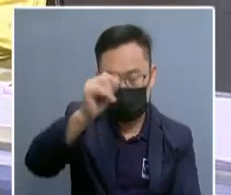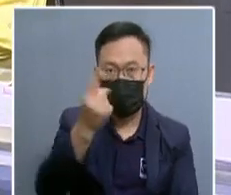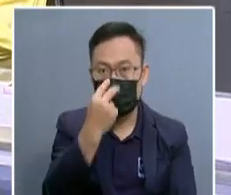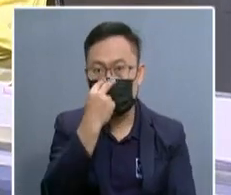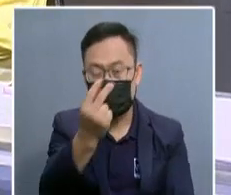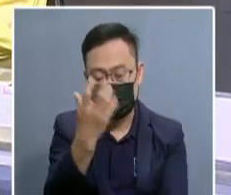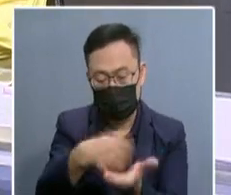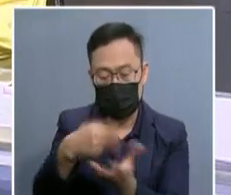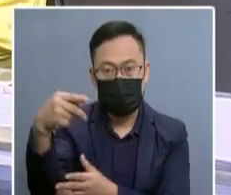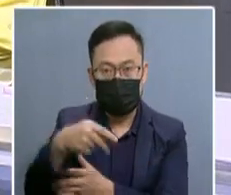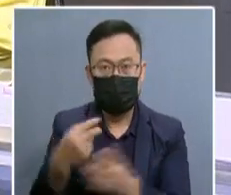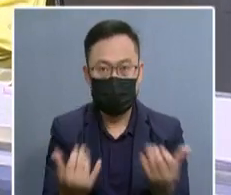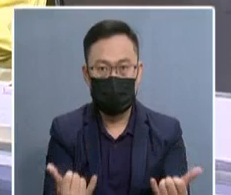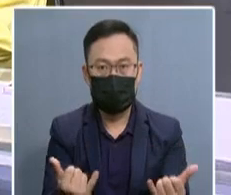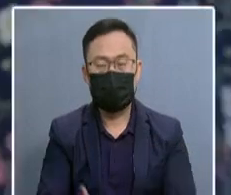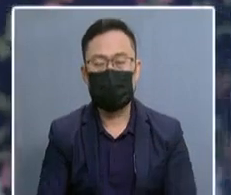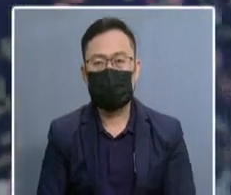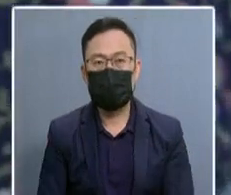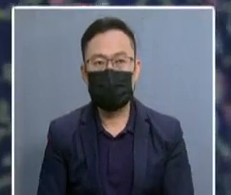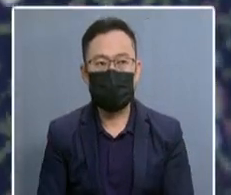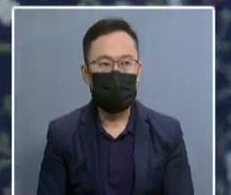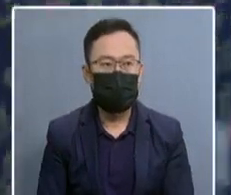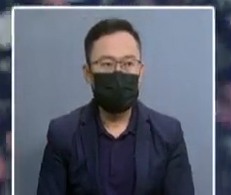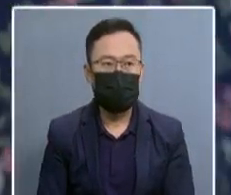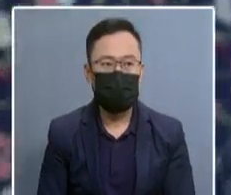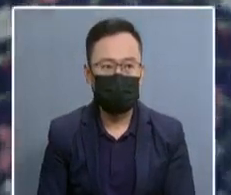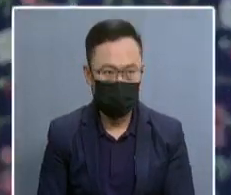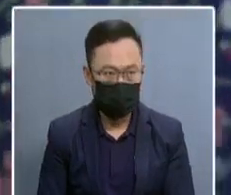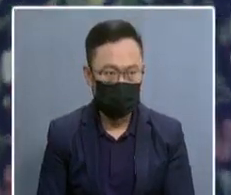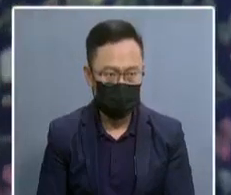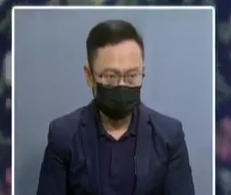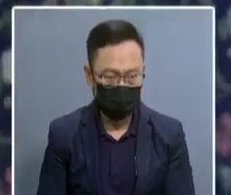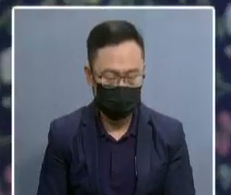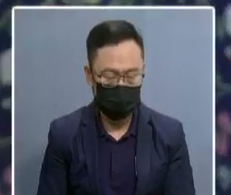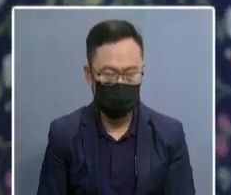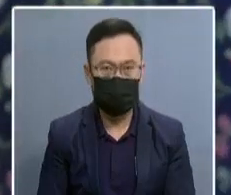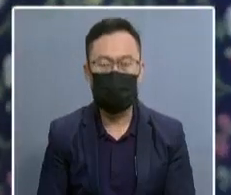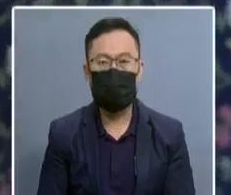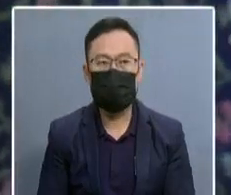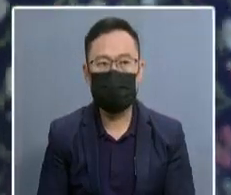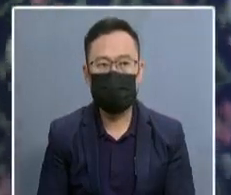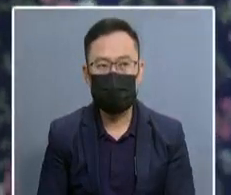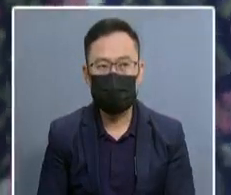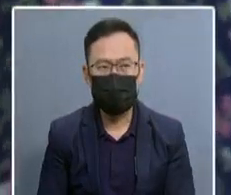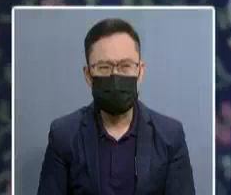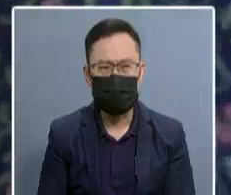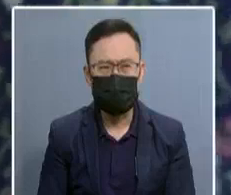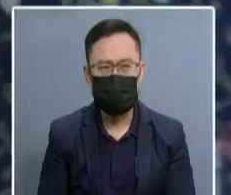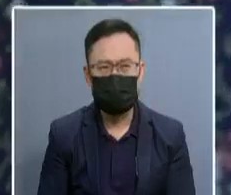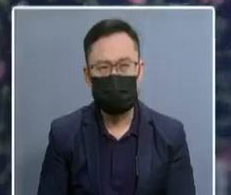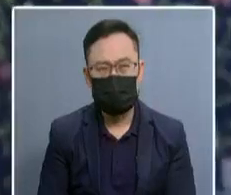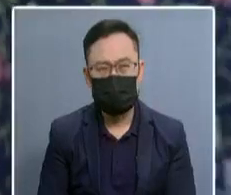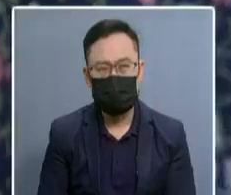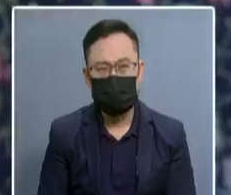รายงานของคุณกนกนวลอินสมภักษรค่ะ ต้องหัดเดินนะหัดยืนนะหัดยืนหัดเดินแล้วเดี๋ยวหนูโตขึ้นหนู